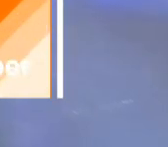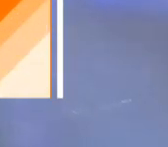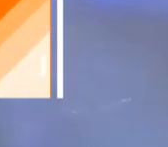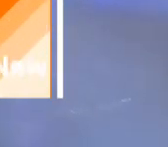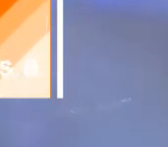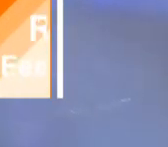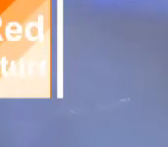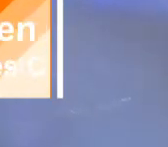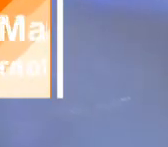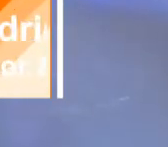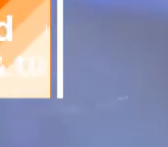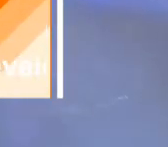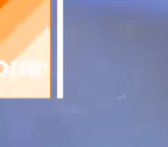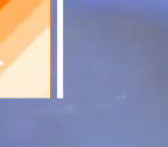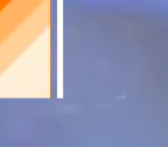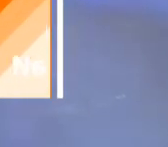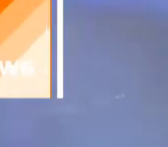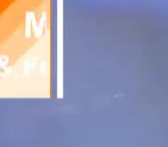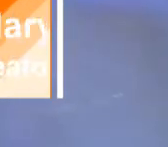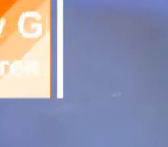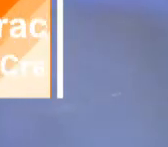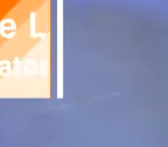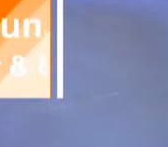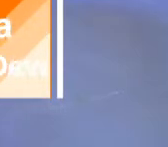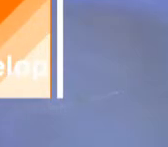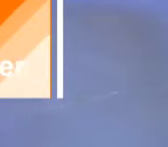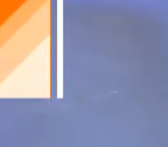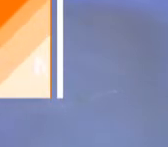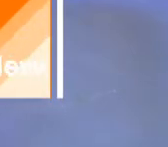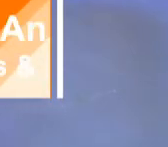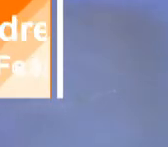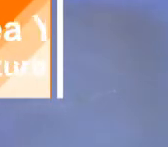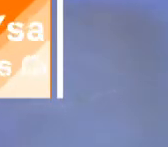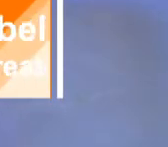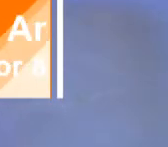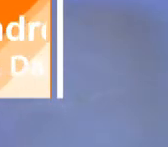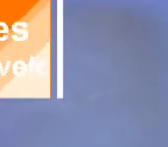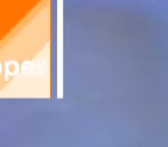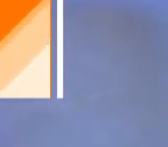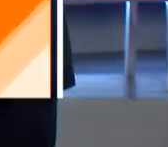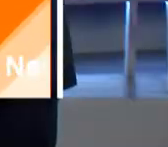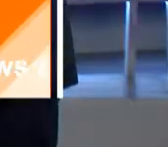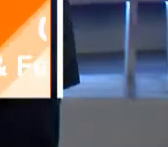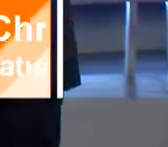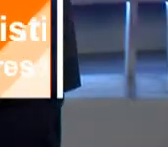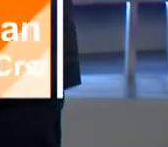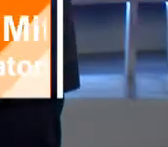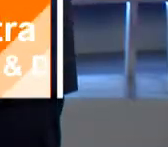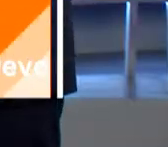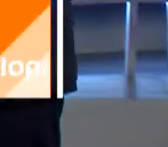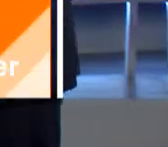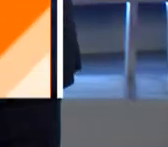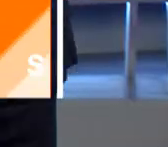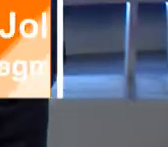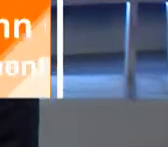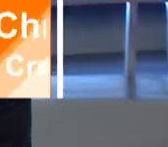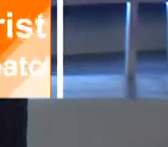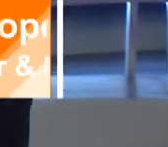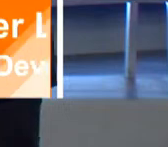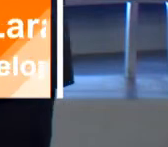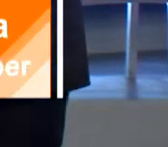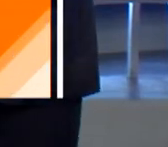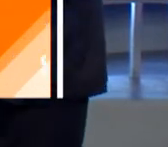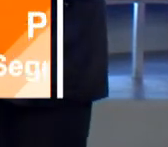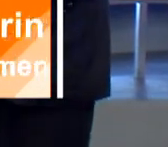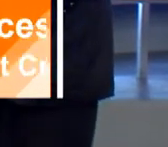tayo. 7:45 tuwing Sabado. Congrats! Sir Julius. Alam mo na, halo-halo. Friday na pala bukas.